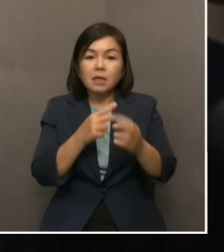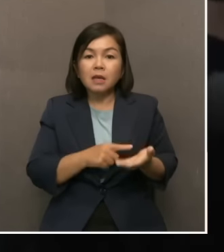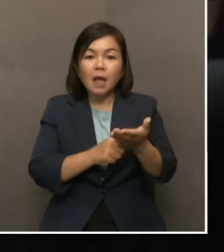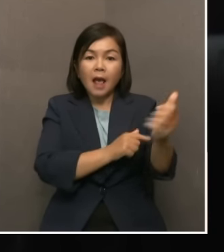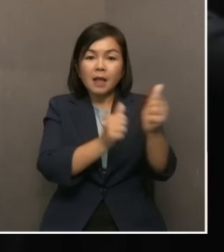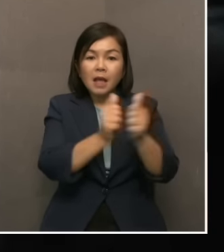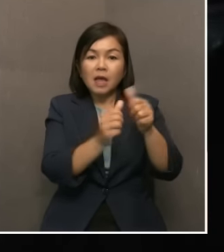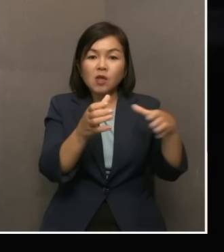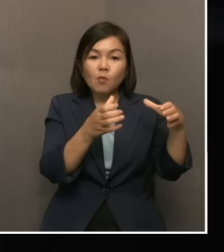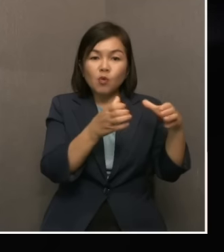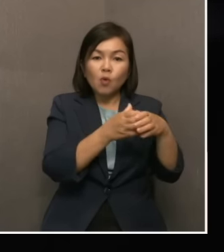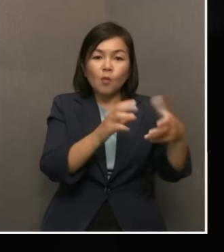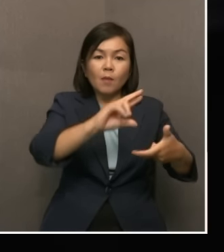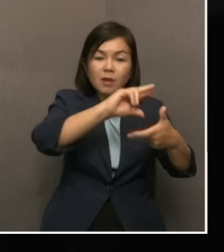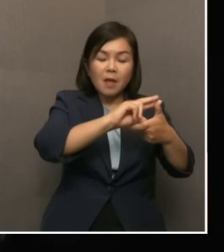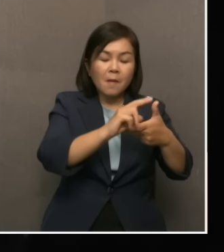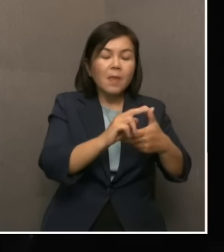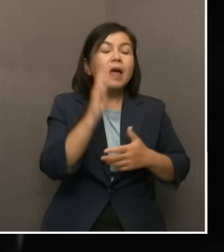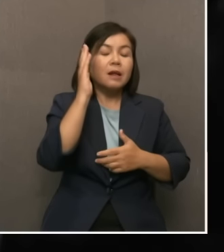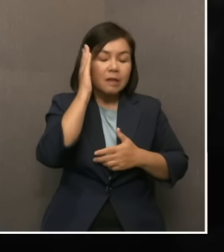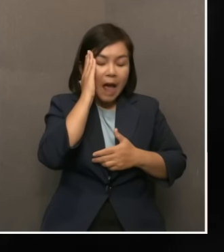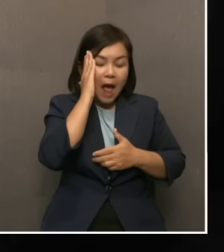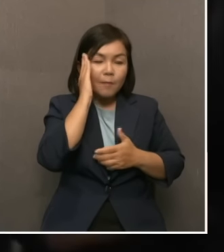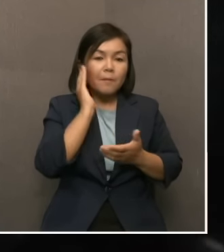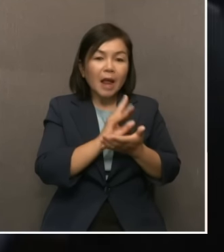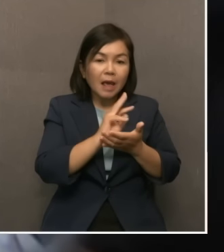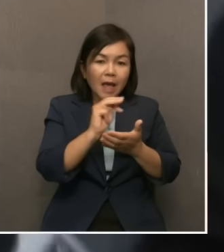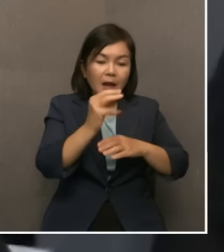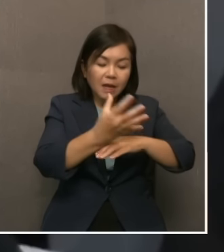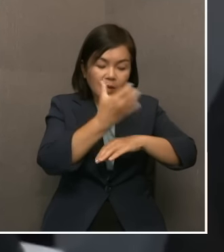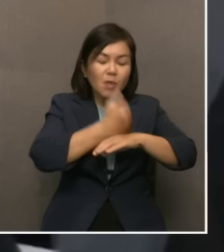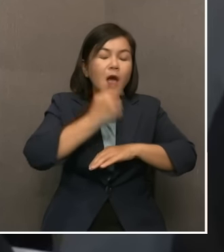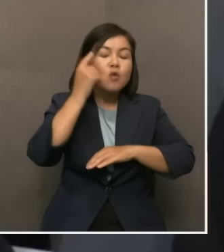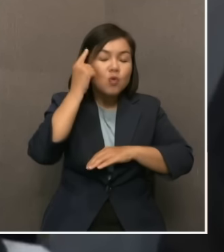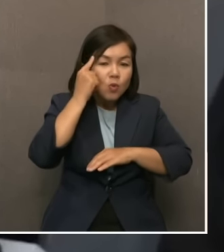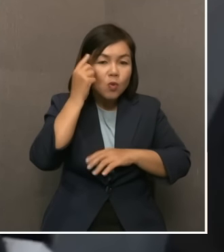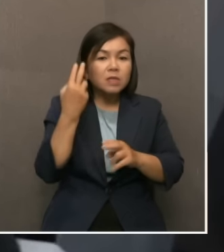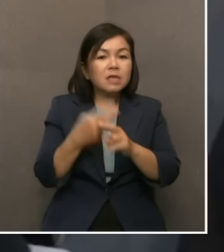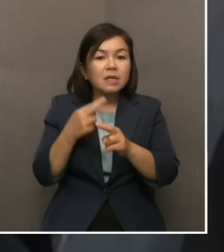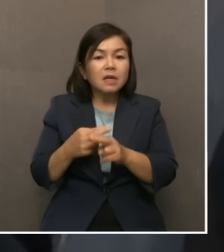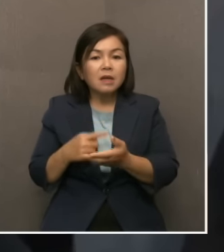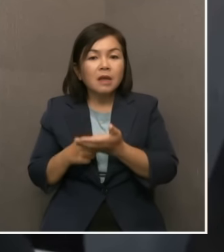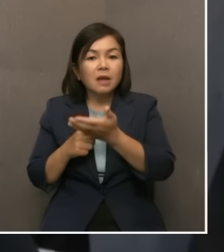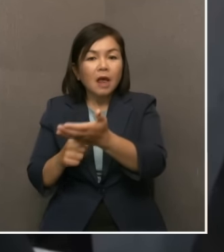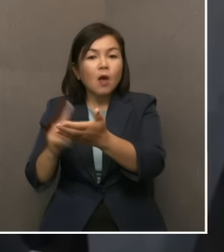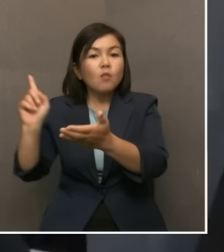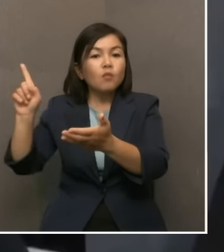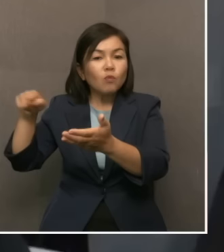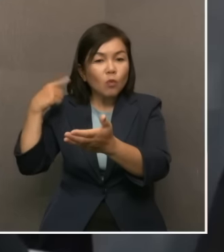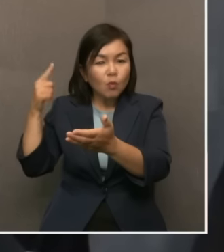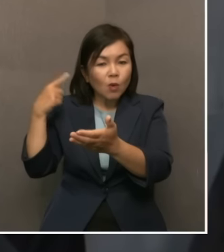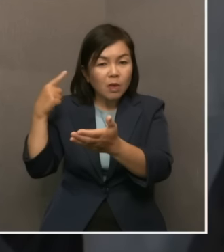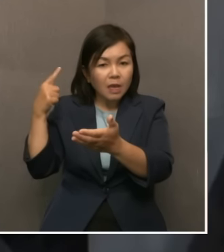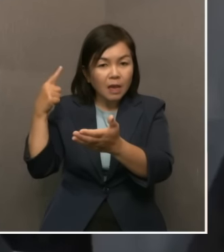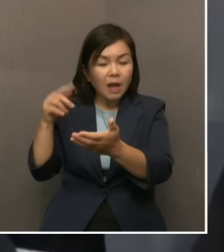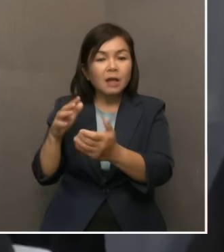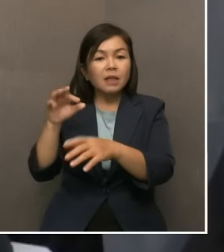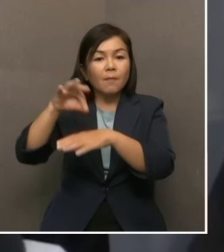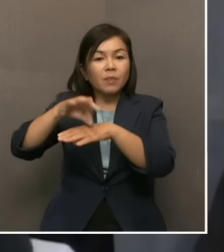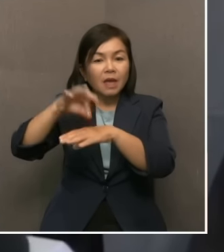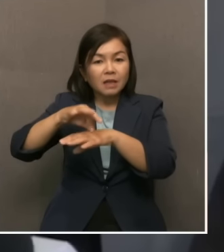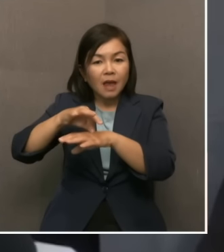รคเลยเพราะตนทราบถึงมารยาททางการเมืองดีพร้อมปฏิเสธเสนอชื่อนางนฤมลพินโยสินวัตรให้ดำรงตำ